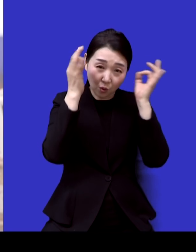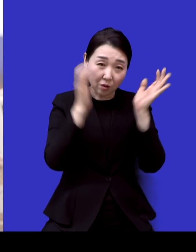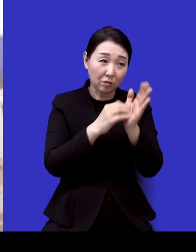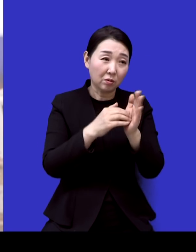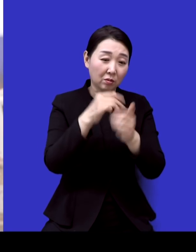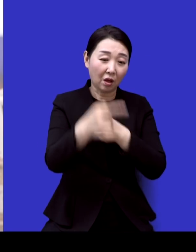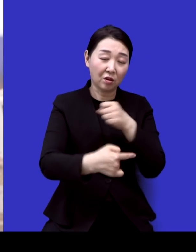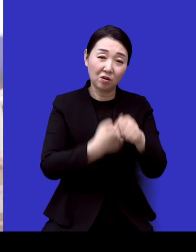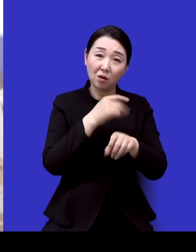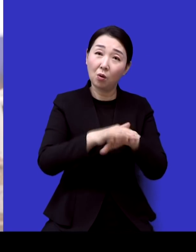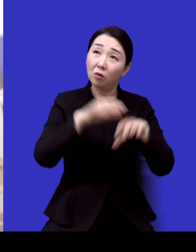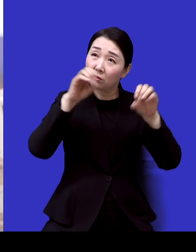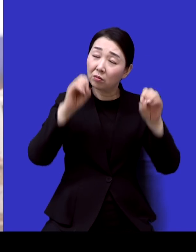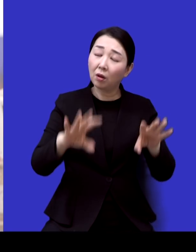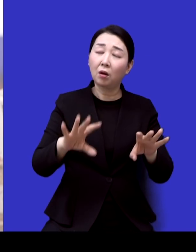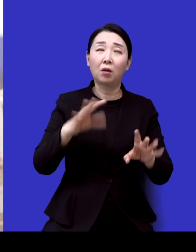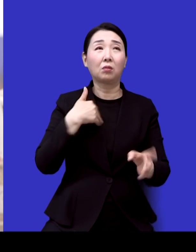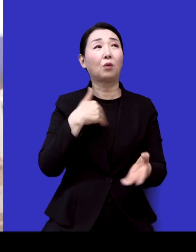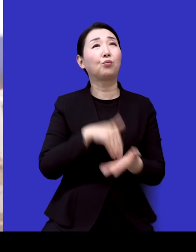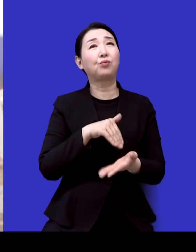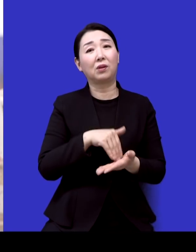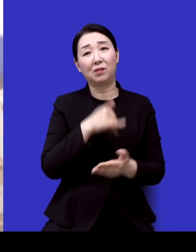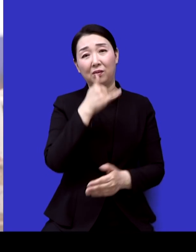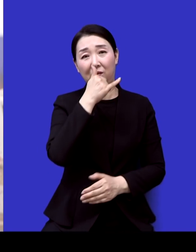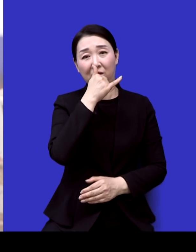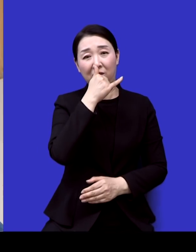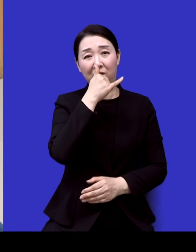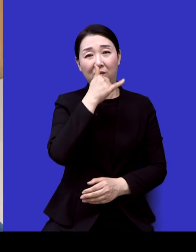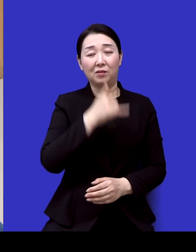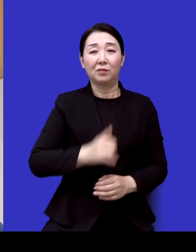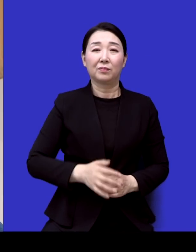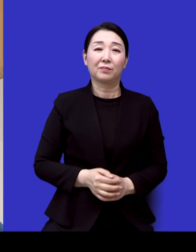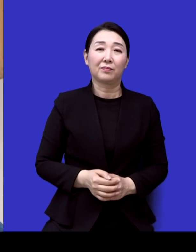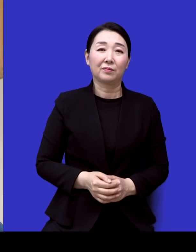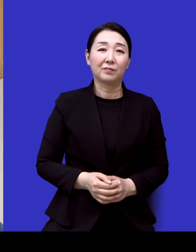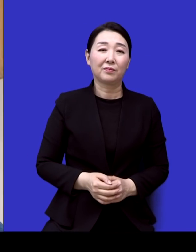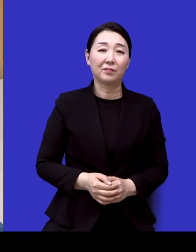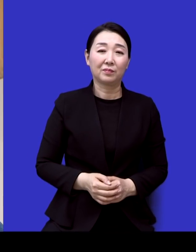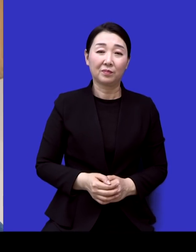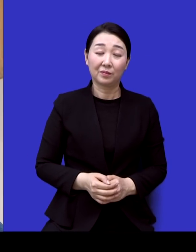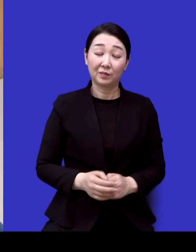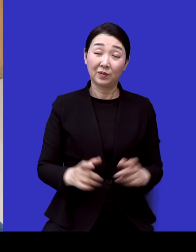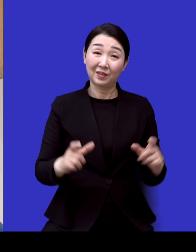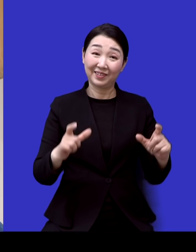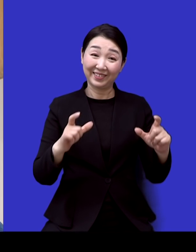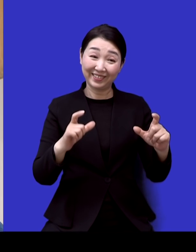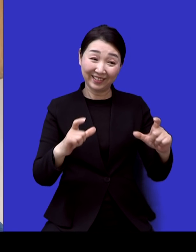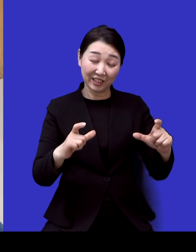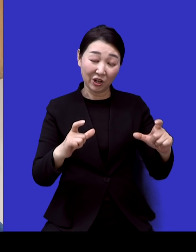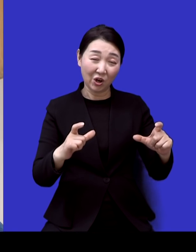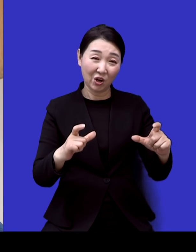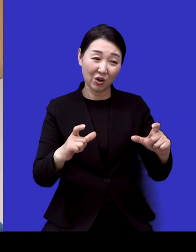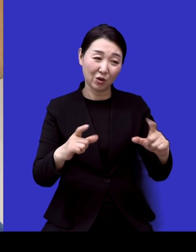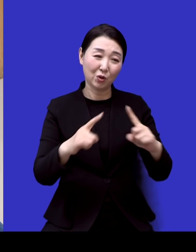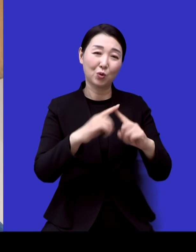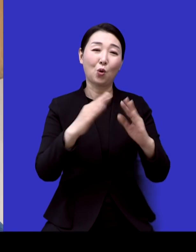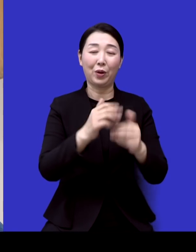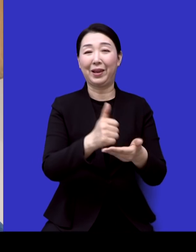예. 막 후회되기도 하고. 근데 제가 그 지역에 있는 현지 교회를 섬겼거든요.